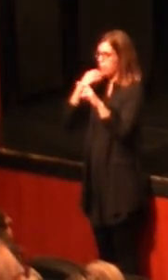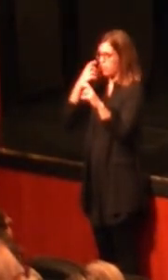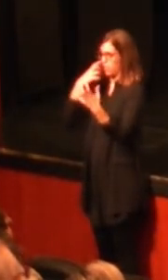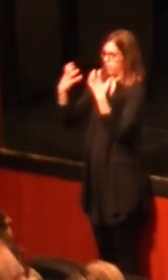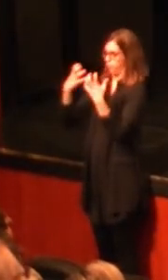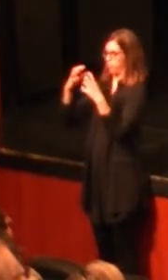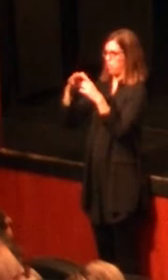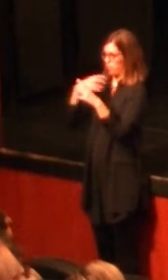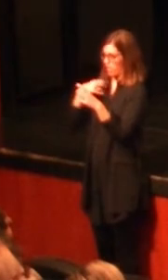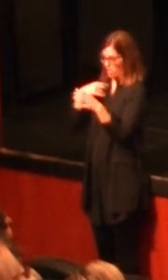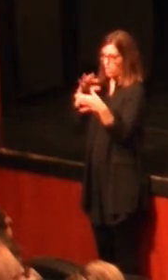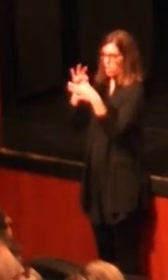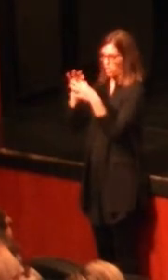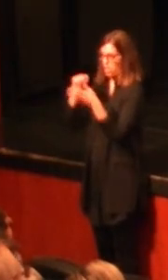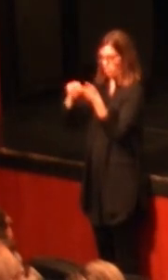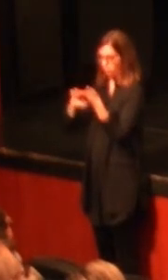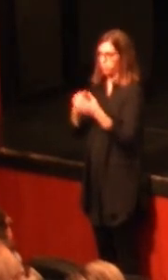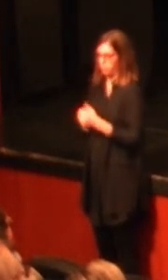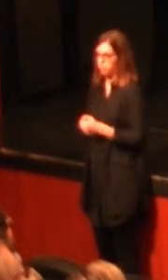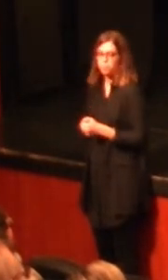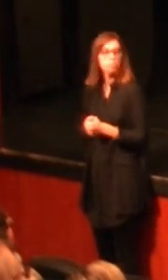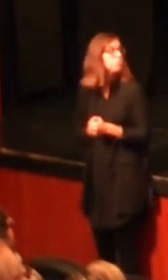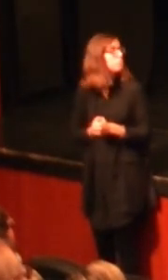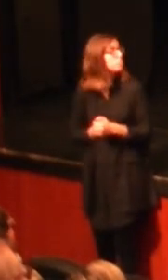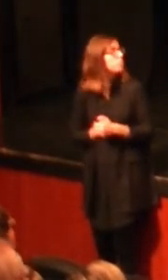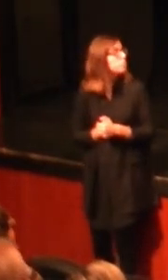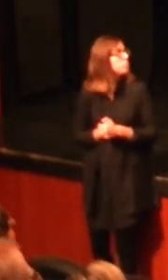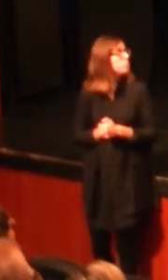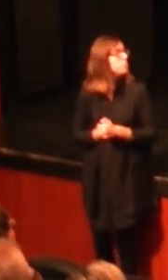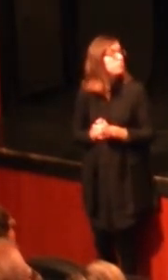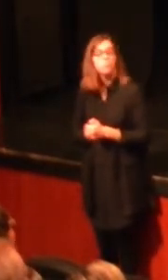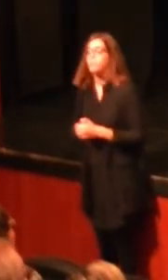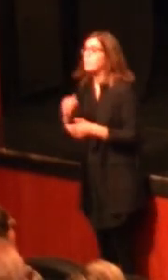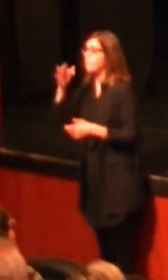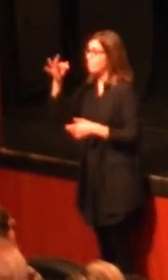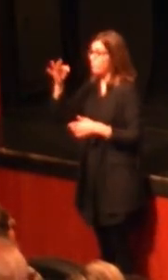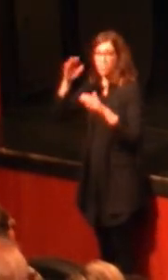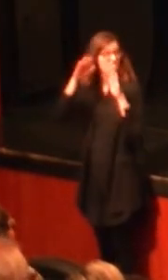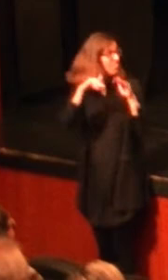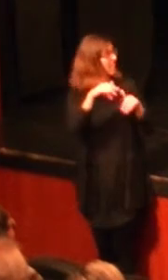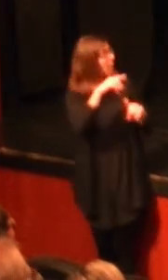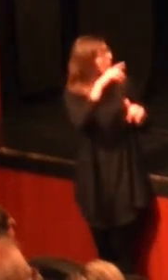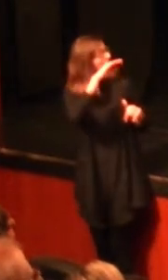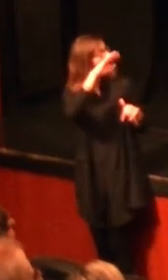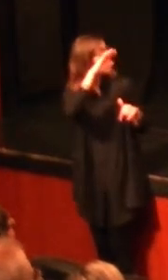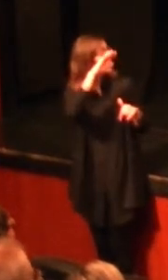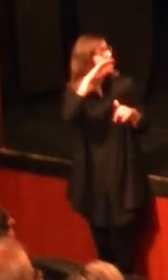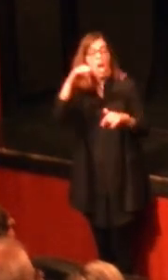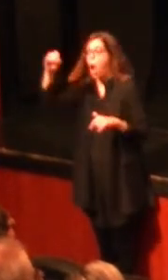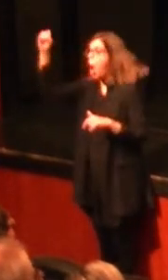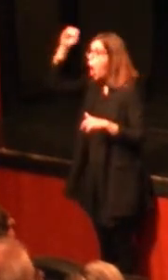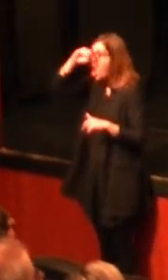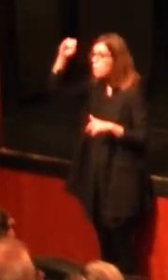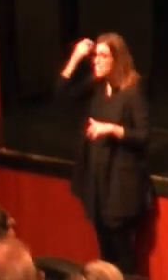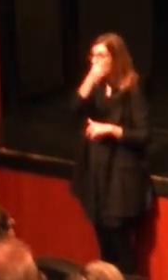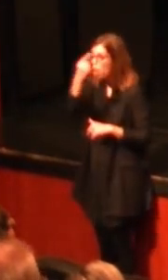web. Aquella pastilla que hi havia al final aquí, la teva opinió ens ajuda a millorar. Necessitem la vostra opinió.